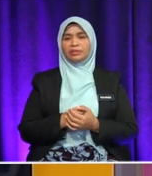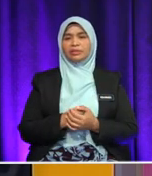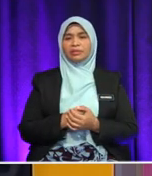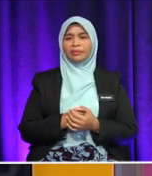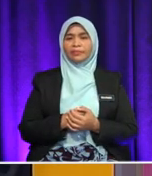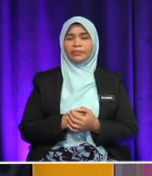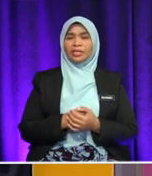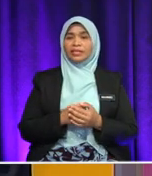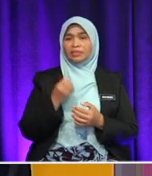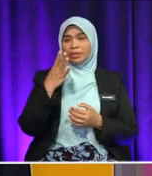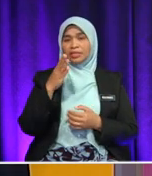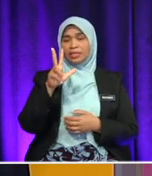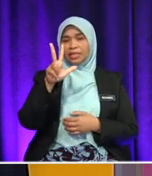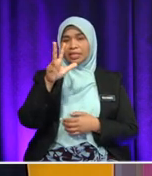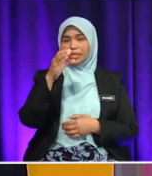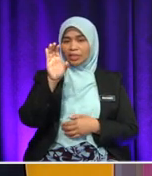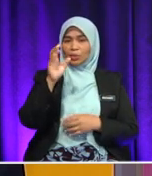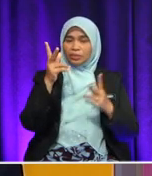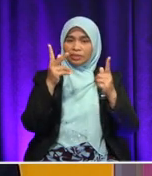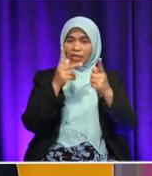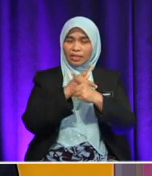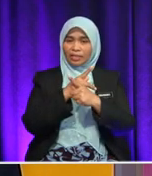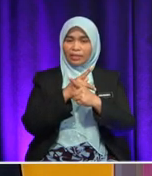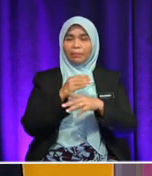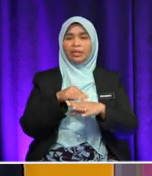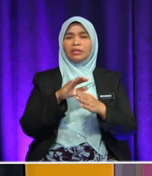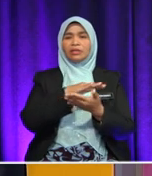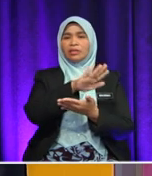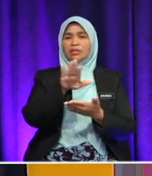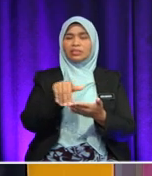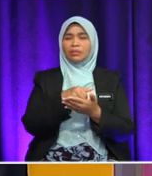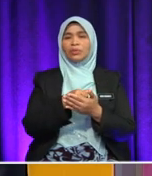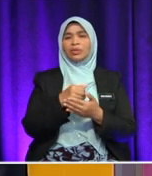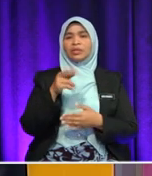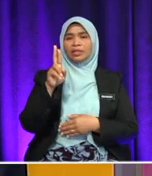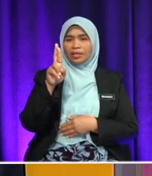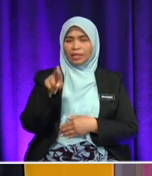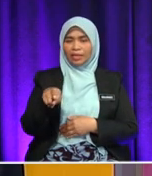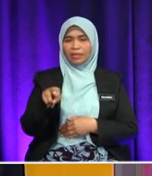wallahu akbar sebanyak 300 kali pada keseluruhan ayat